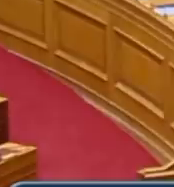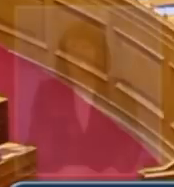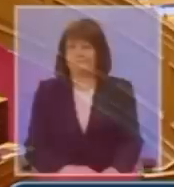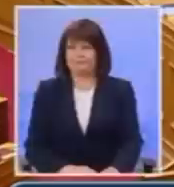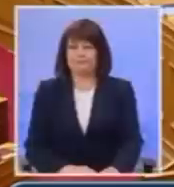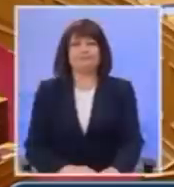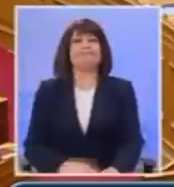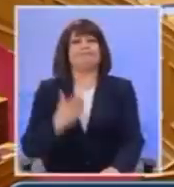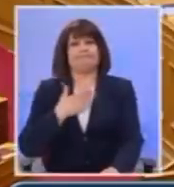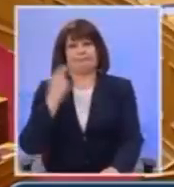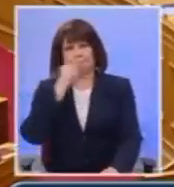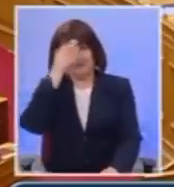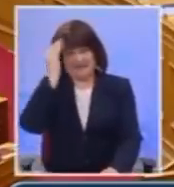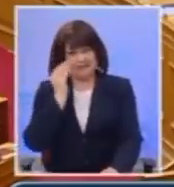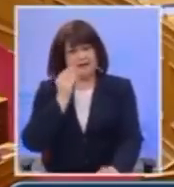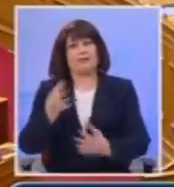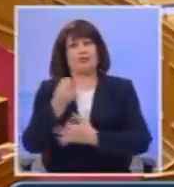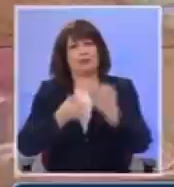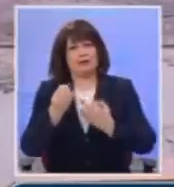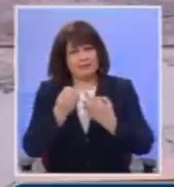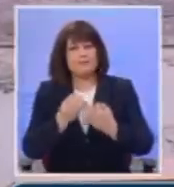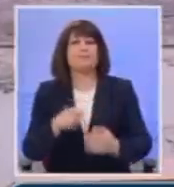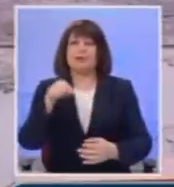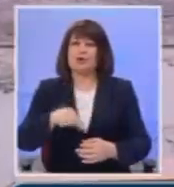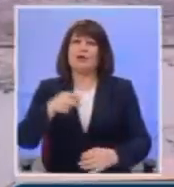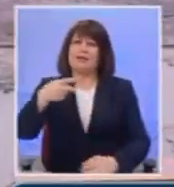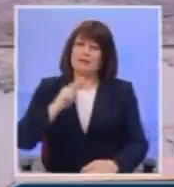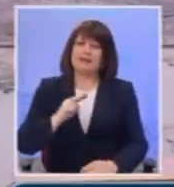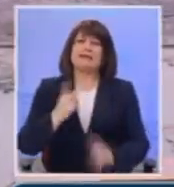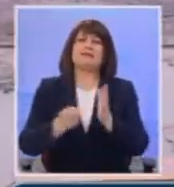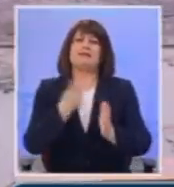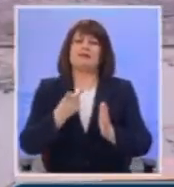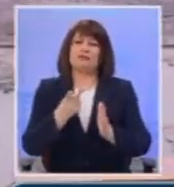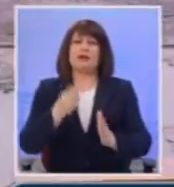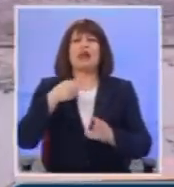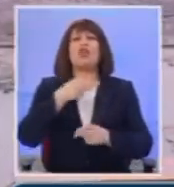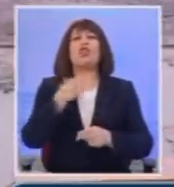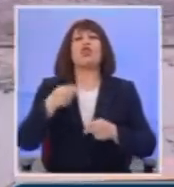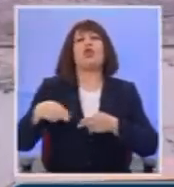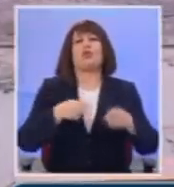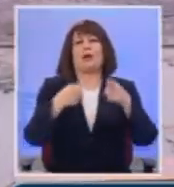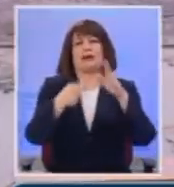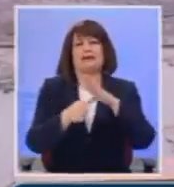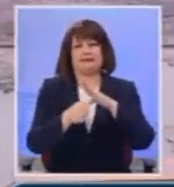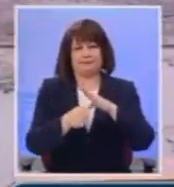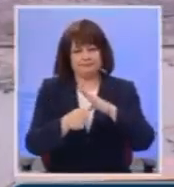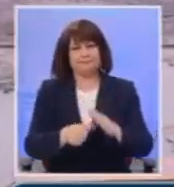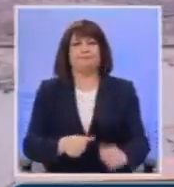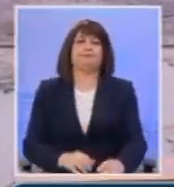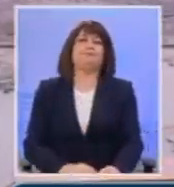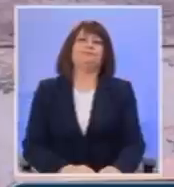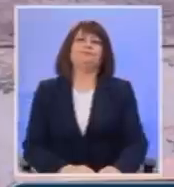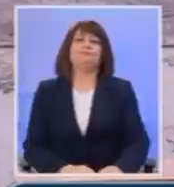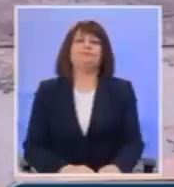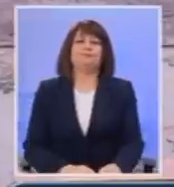Ευχαριστούμε τον Πρωθυπουργό κύριο Αλέξιο Τσίπρα. Ο πρόεδρος της κοινοβουλευτικής ομάδας του Ποταμιού, κύριο Σταύρος Θεοδωράκης, έχει το